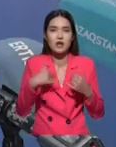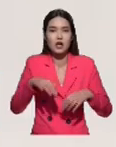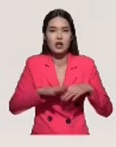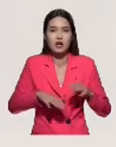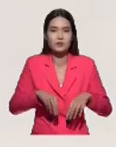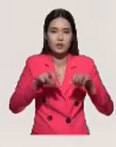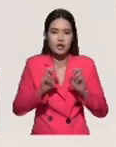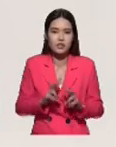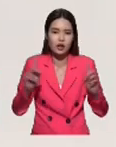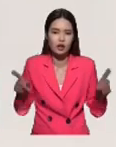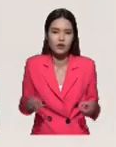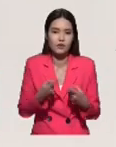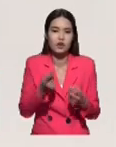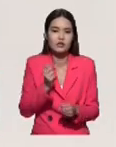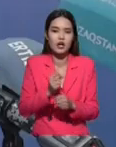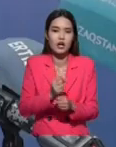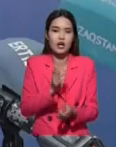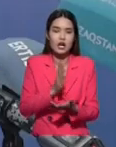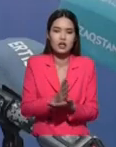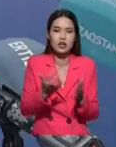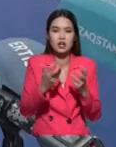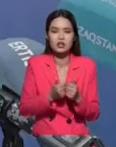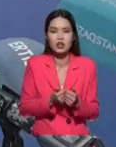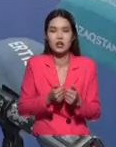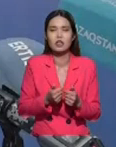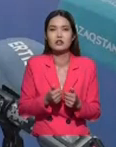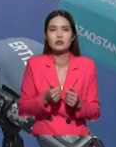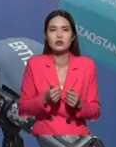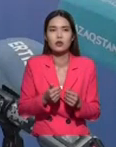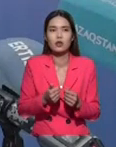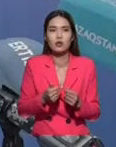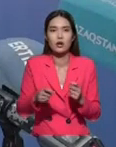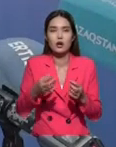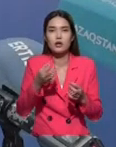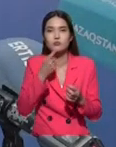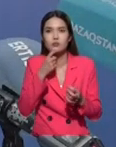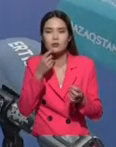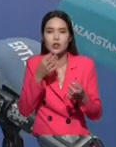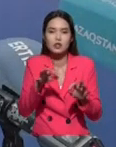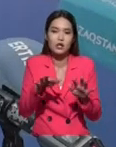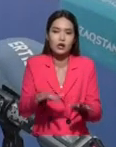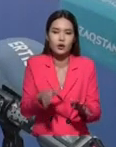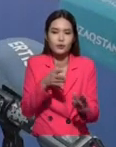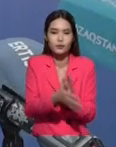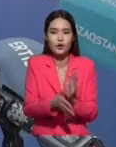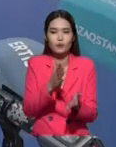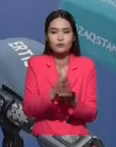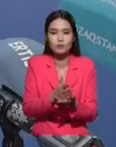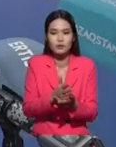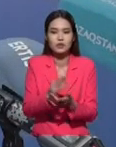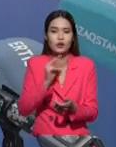ТЭЦ, который был запитан через третью схему, через восточный разрез. И в течение часа один